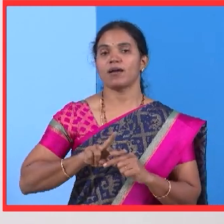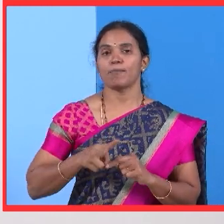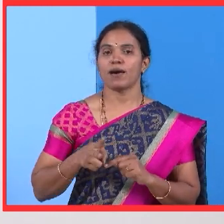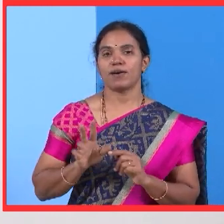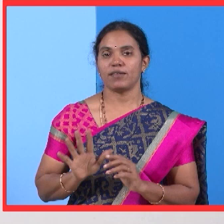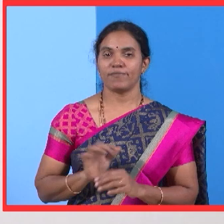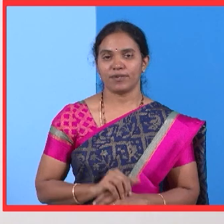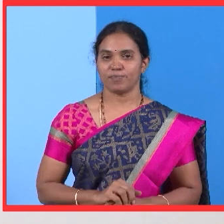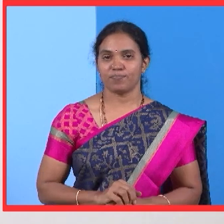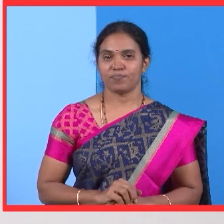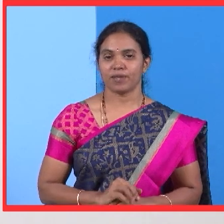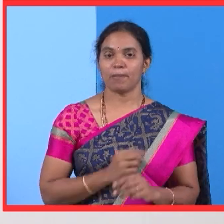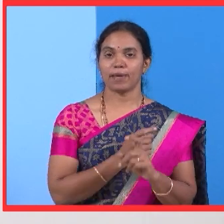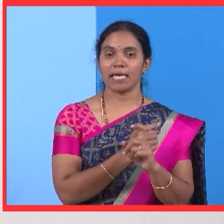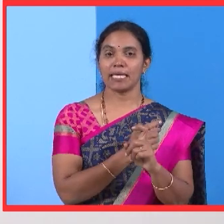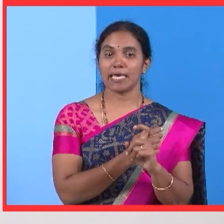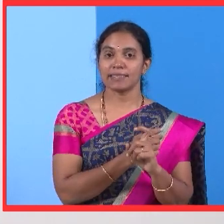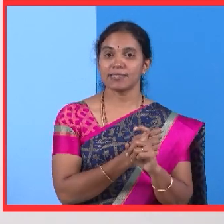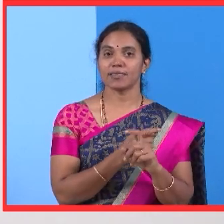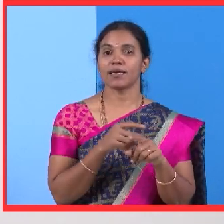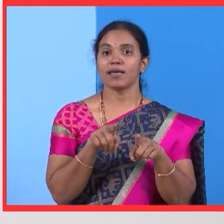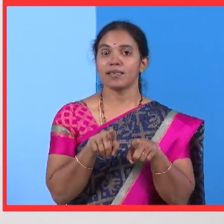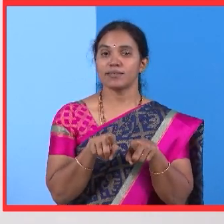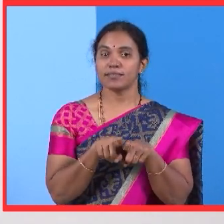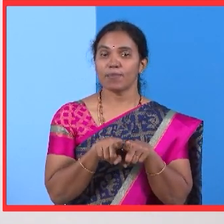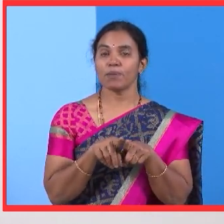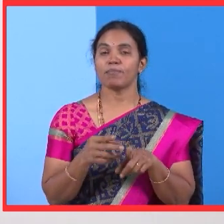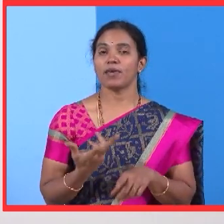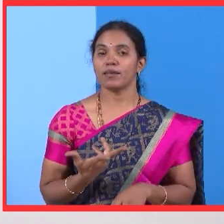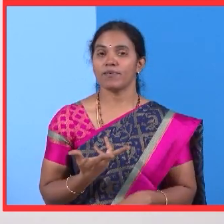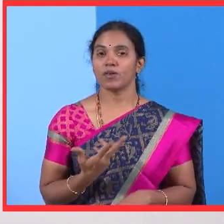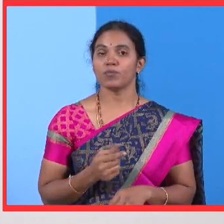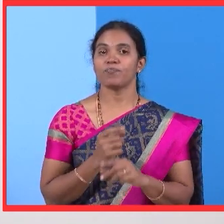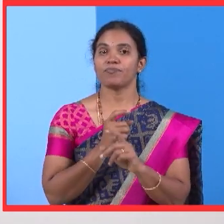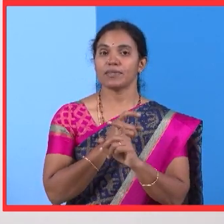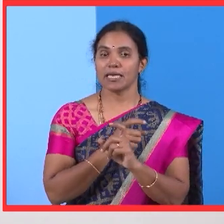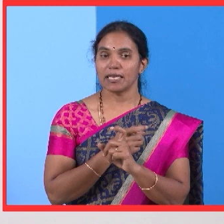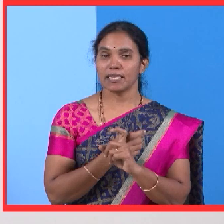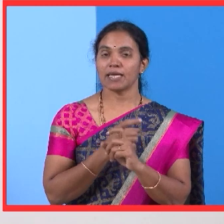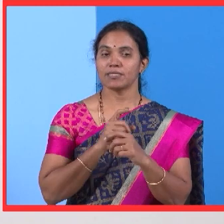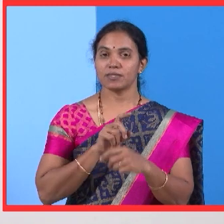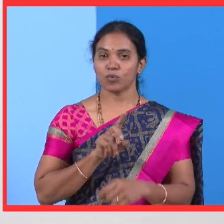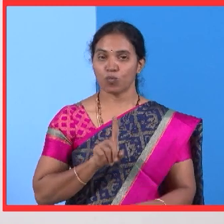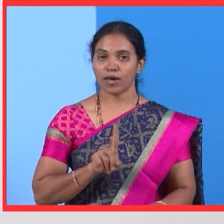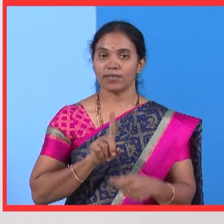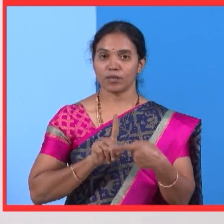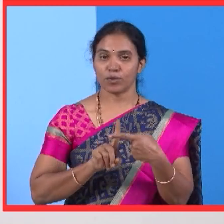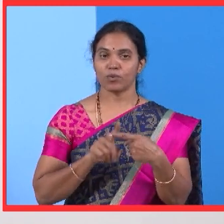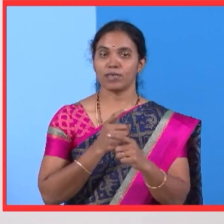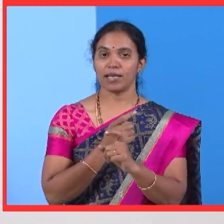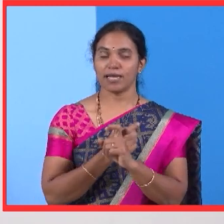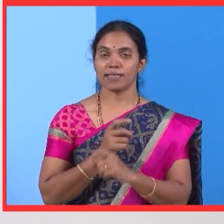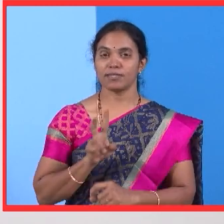அல்லது ஷார்ட்டாக நம்ம சொல்லலாம் பெருக்கல் வகுத்தலாகும் வகுத்தல் பெருக்கலாகும். அப்போ எக்ஸ் இஸ் ஈக்குவல் டு எக்ஸ் ஒன் ப்ளஸ் எக்ஸ்